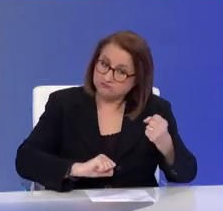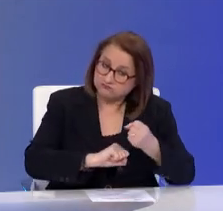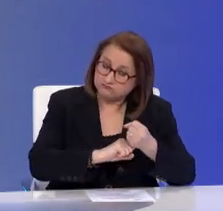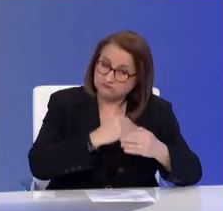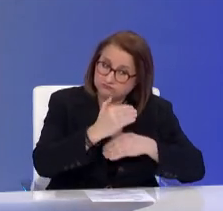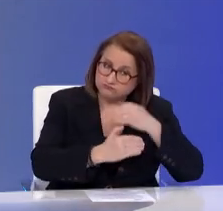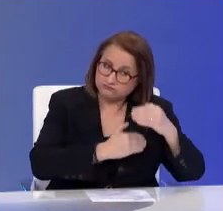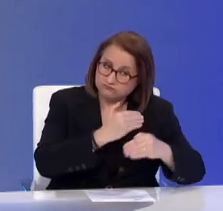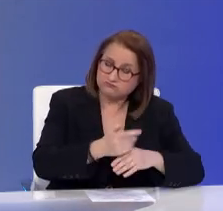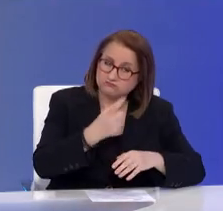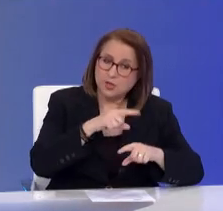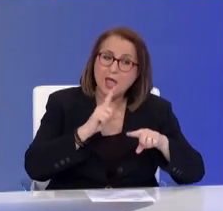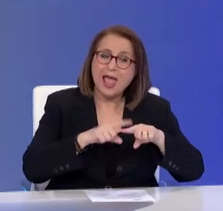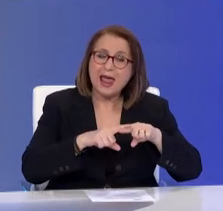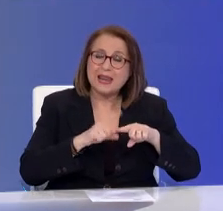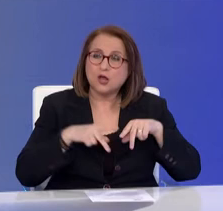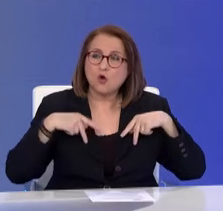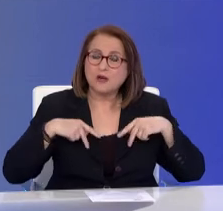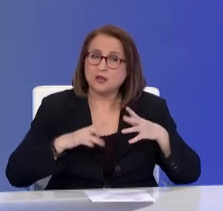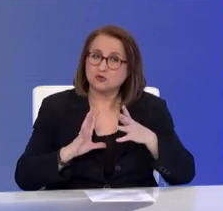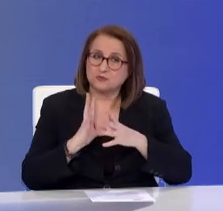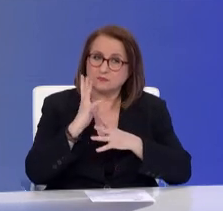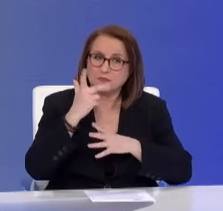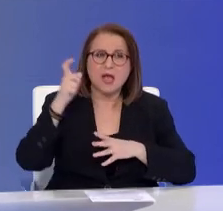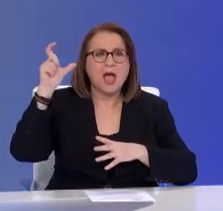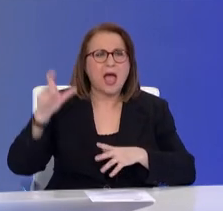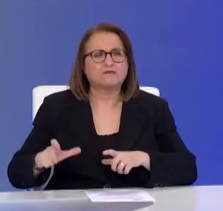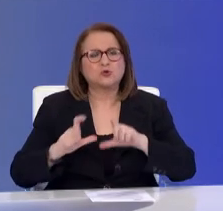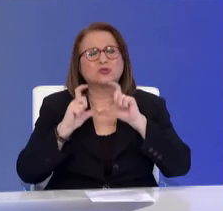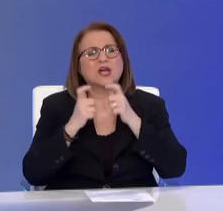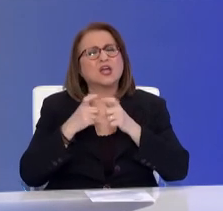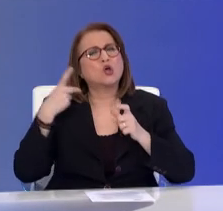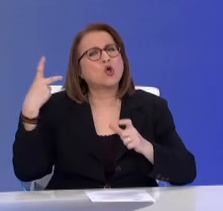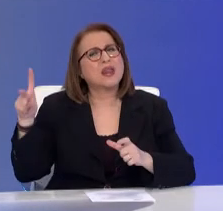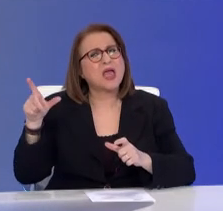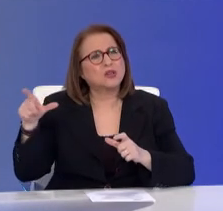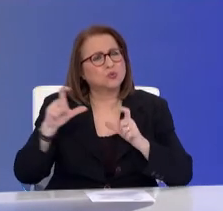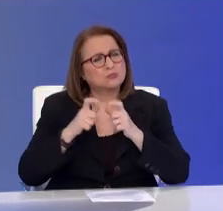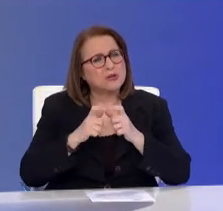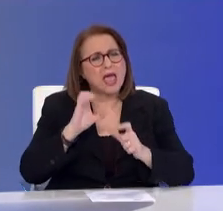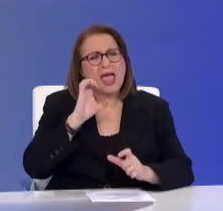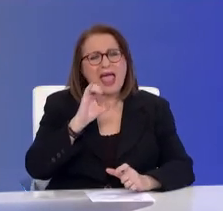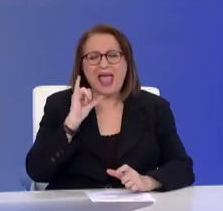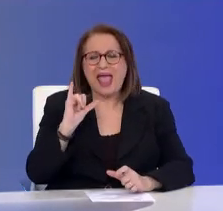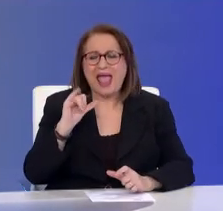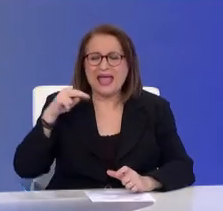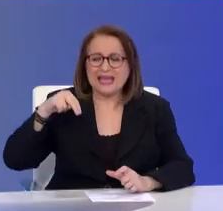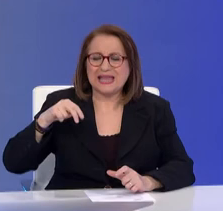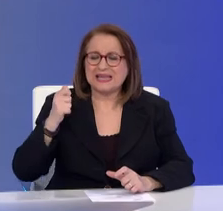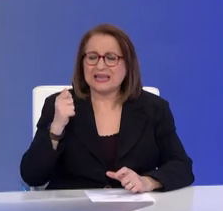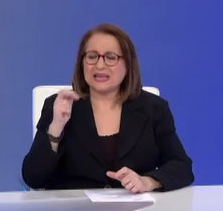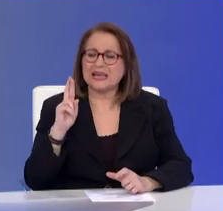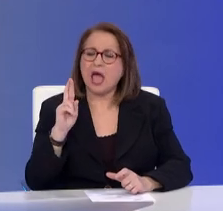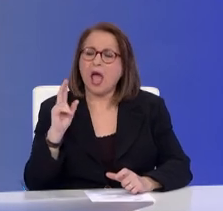Είναι απόγονος της οικογένειας Πικτέ de Richemont Einaur. Both of